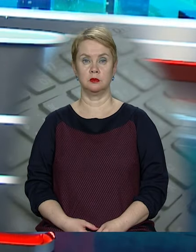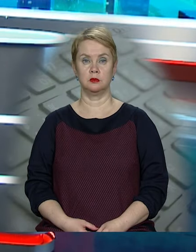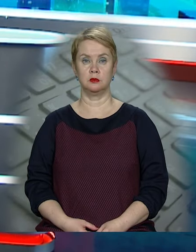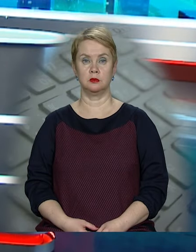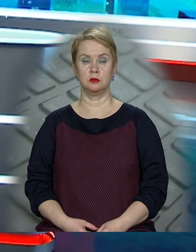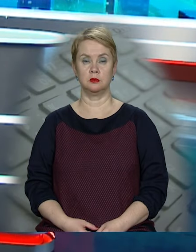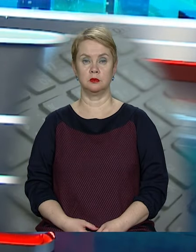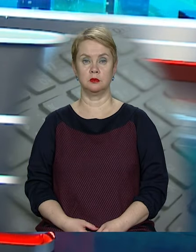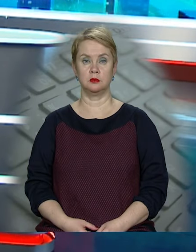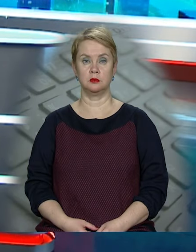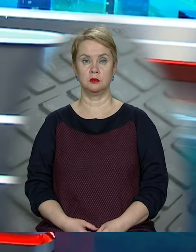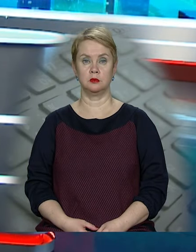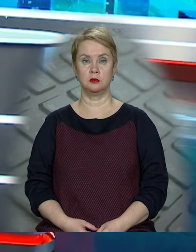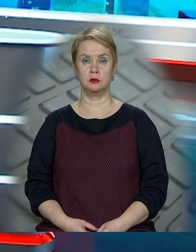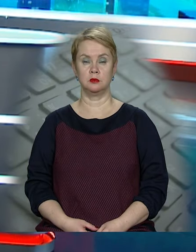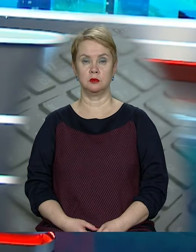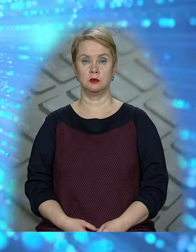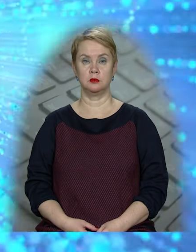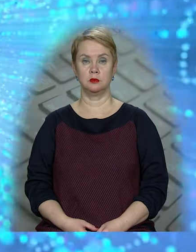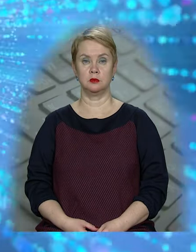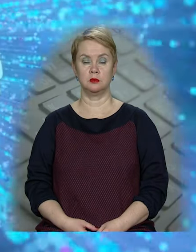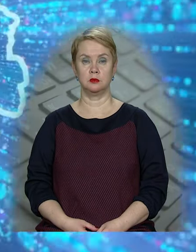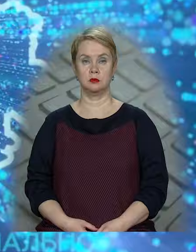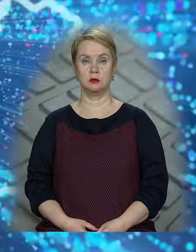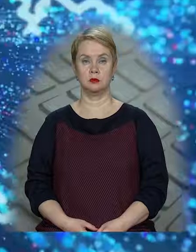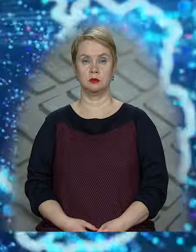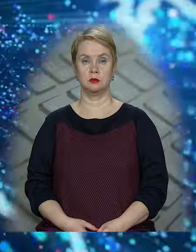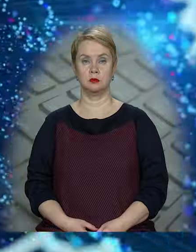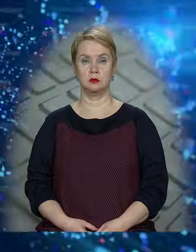перекладачка жестової мови Мелітіна Глушко.